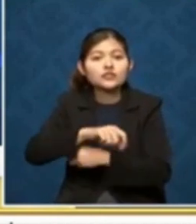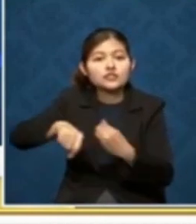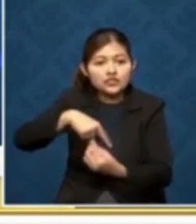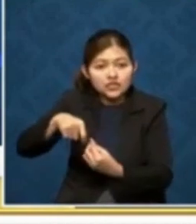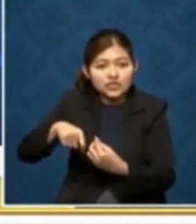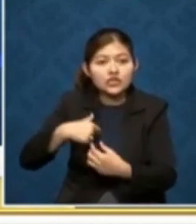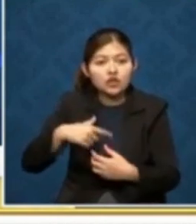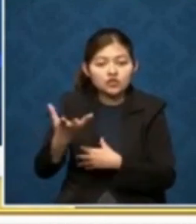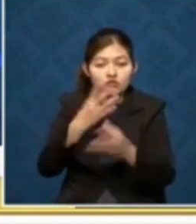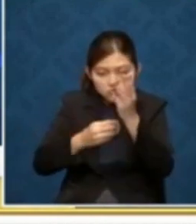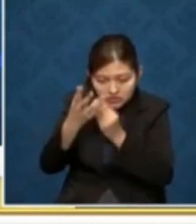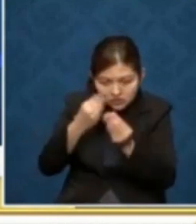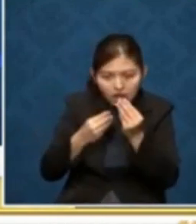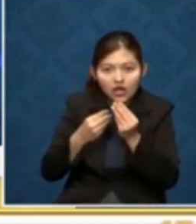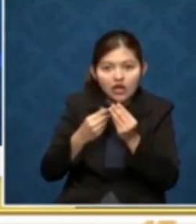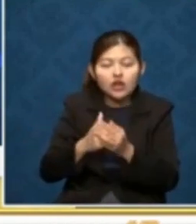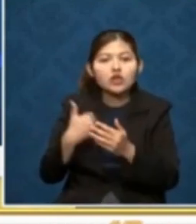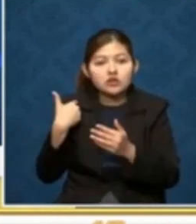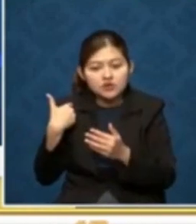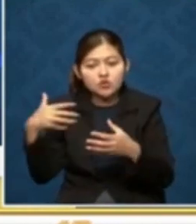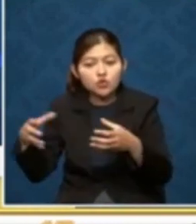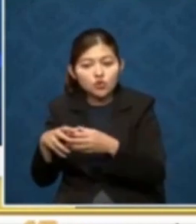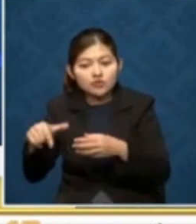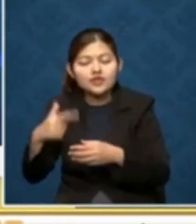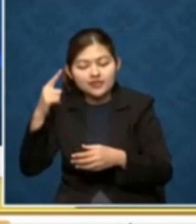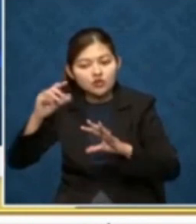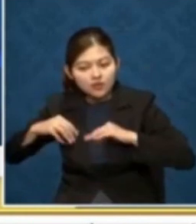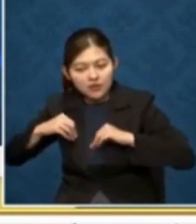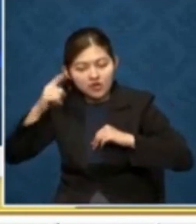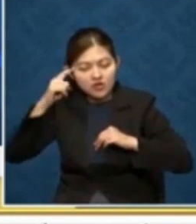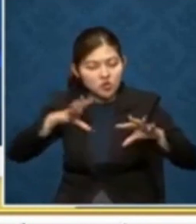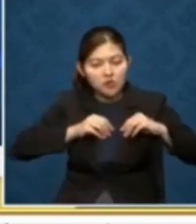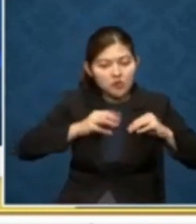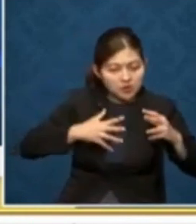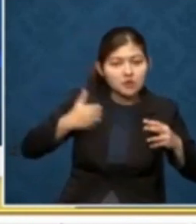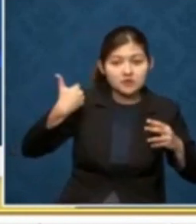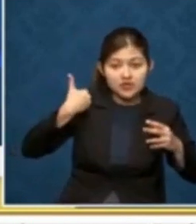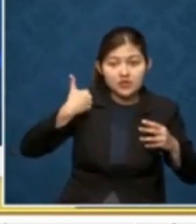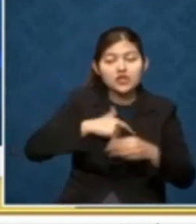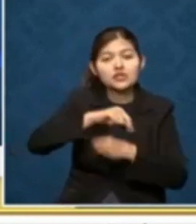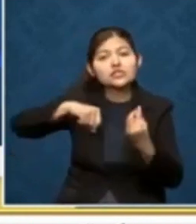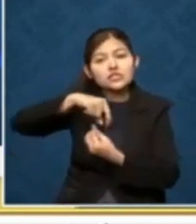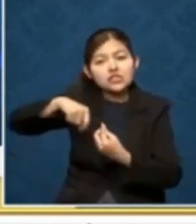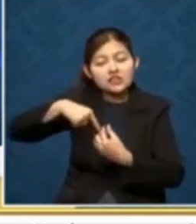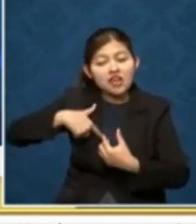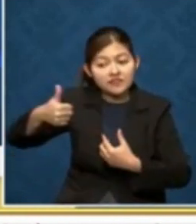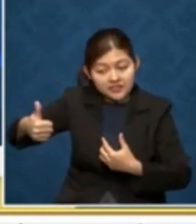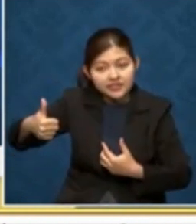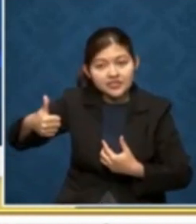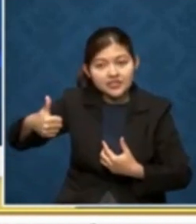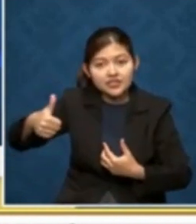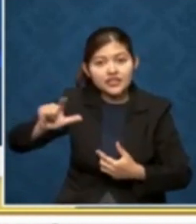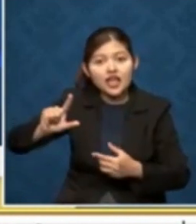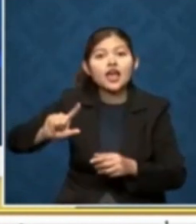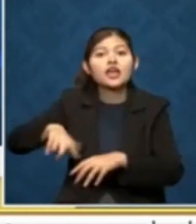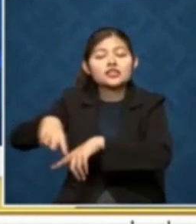ใจว่าเราก็ต้องศึกษาเหมือนกันซึ่งมีทั้งกลุ่มที่เห็นด้วยและไม่เห็นด้วยในกลุ่มของภาคเศรษฐกิจก็จะมองว่าอาจดีในเรื่องของการ